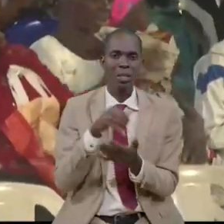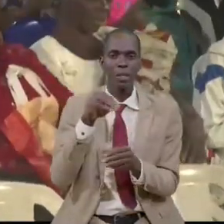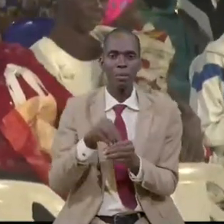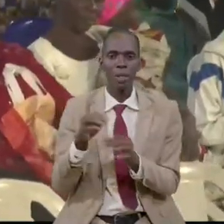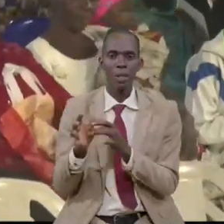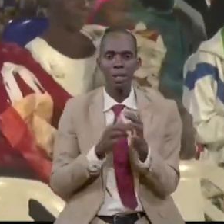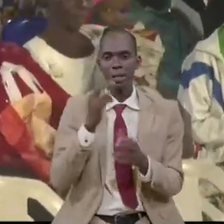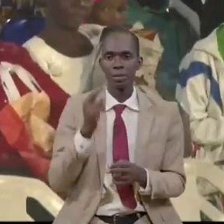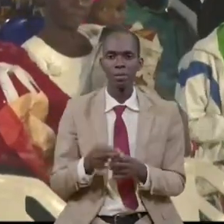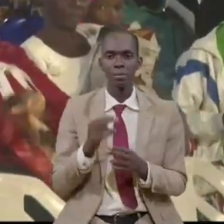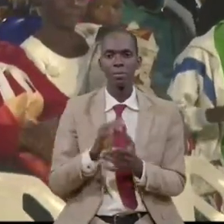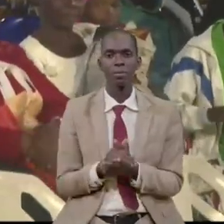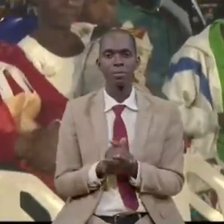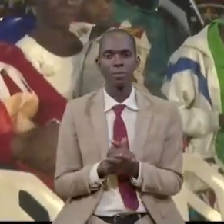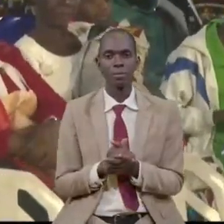de Jésus.